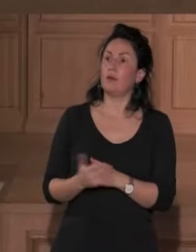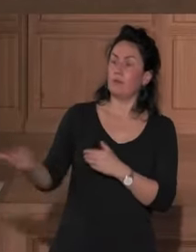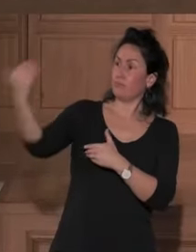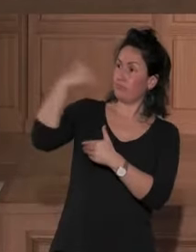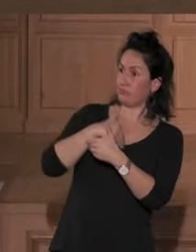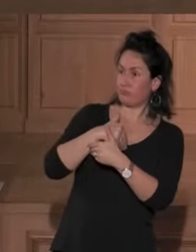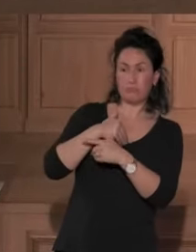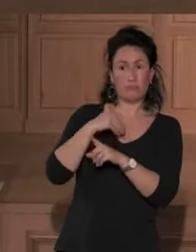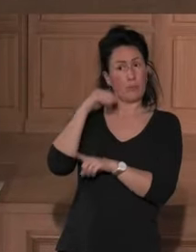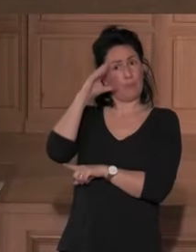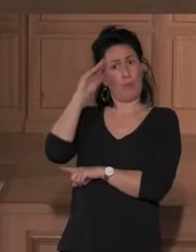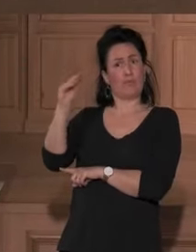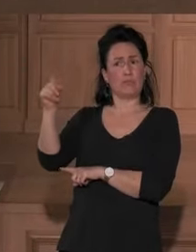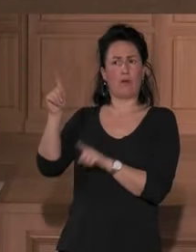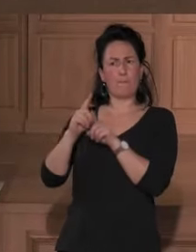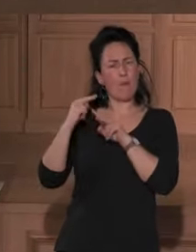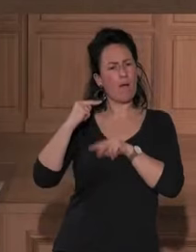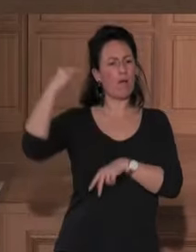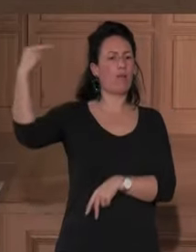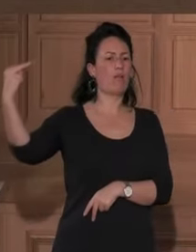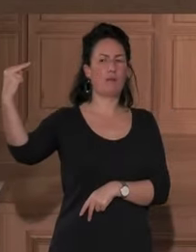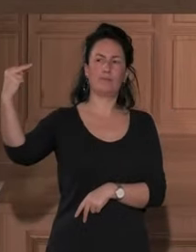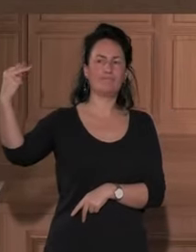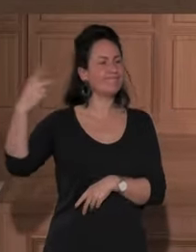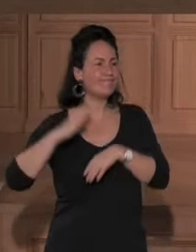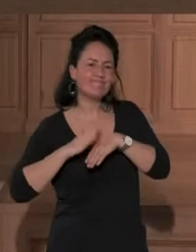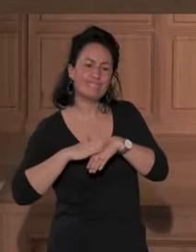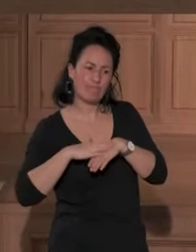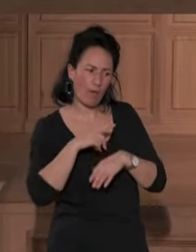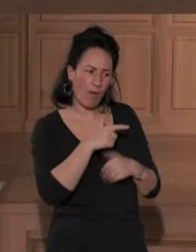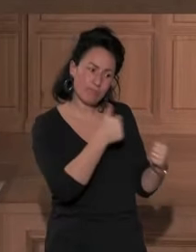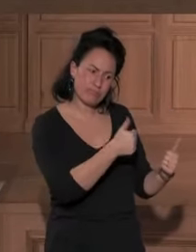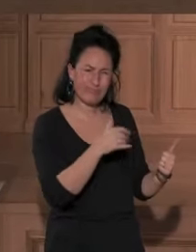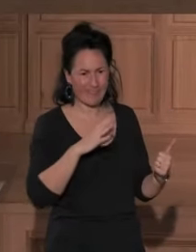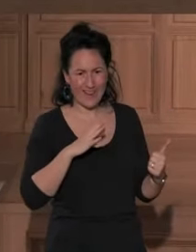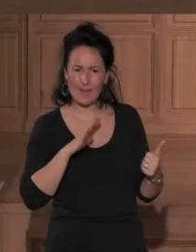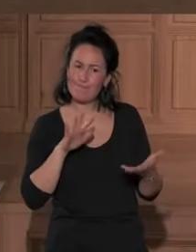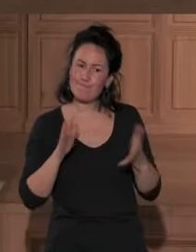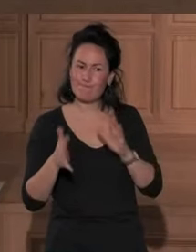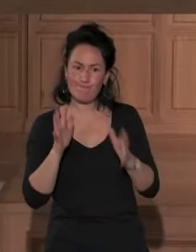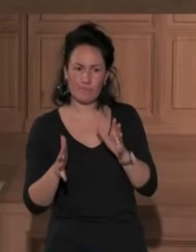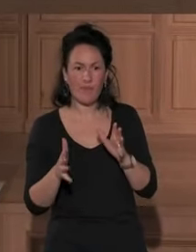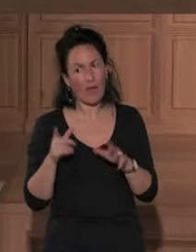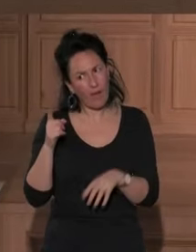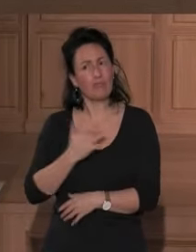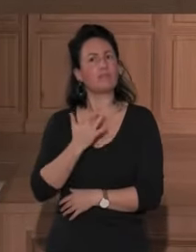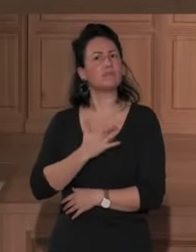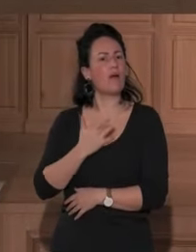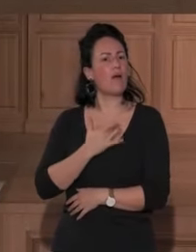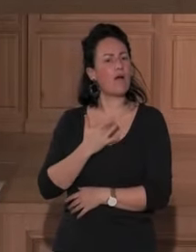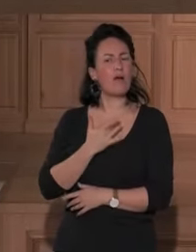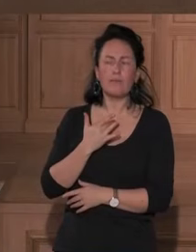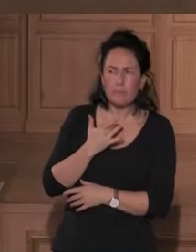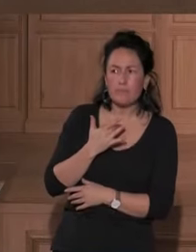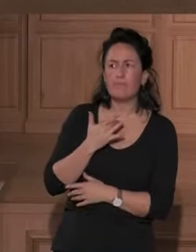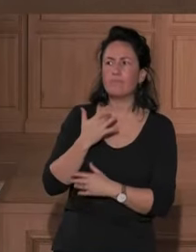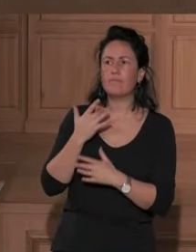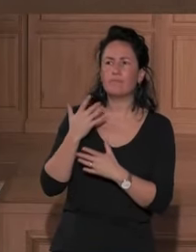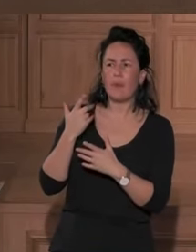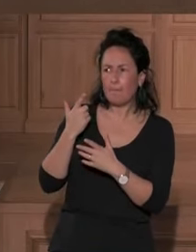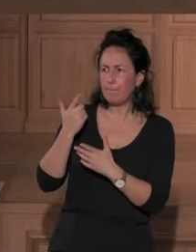de professionnels qui ne sont pas de notre structure, qui nous disent, bon, ça, vous avez des points forts, vous avez aussi des points faibles. Et nous, on aime bien ces